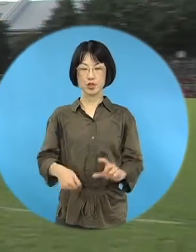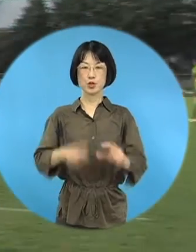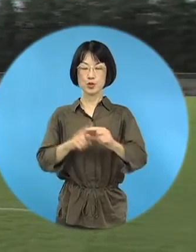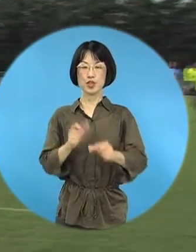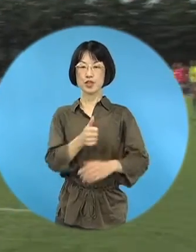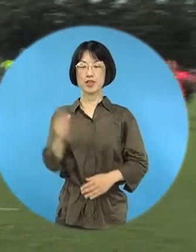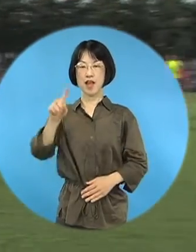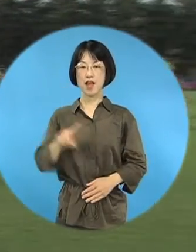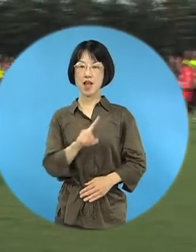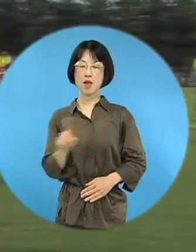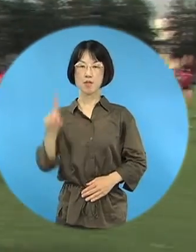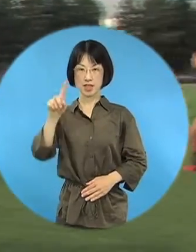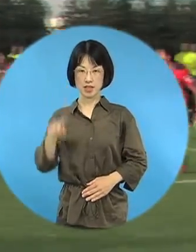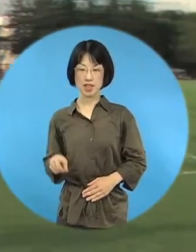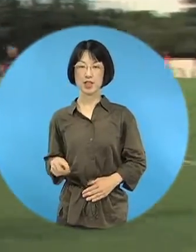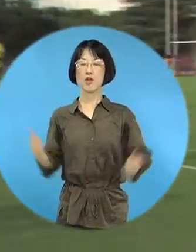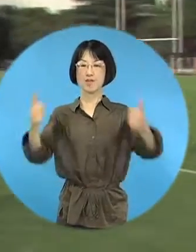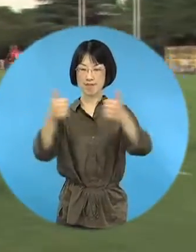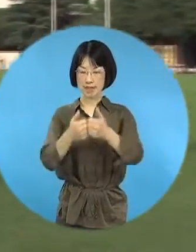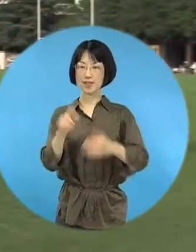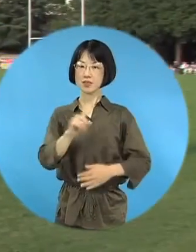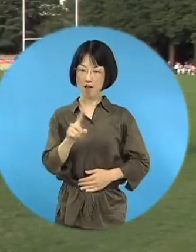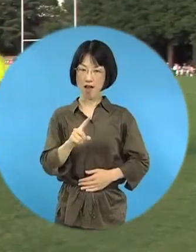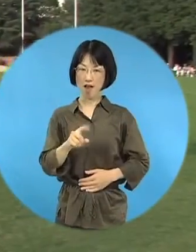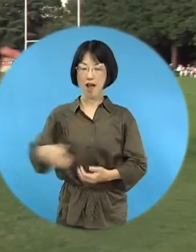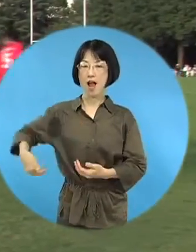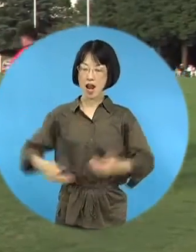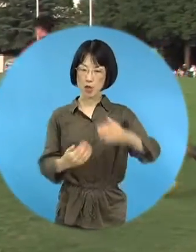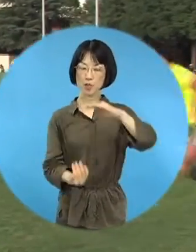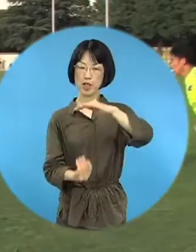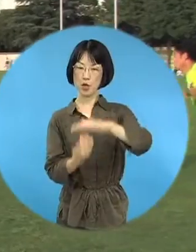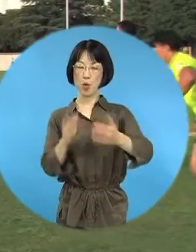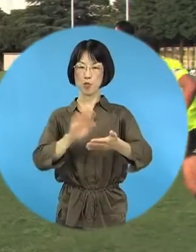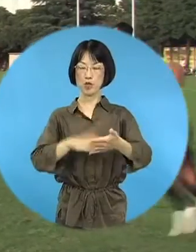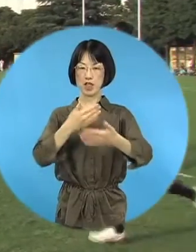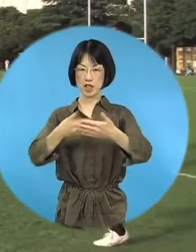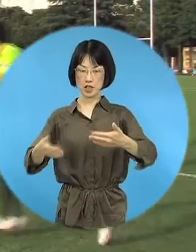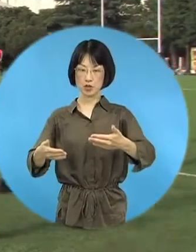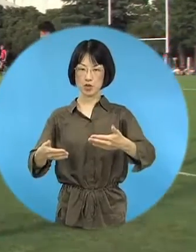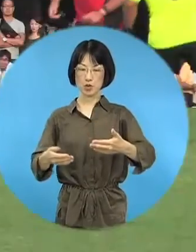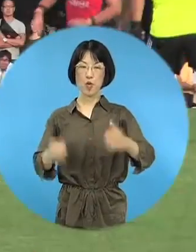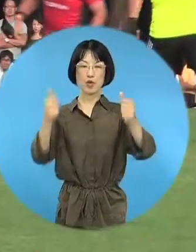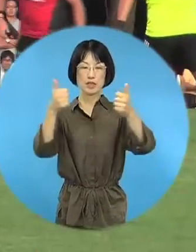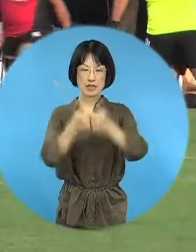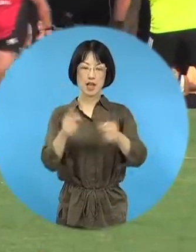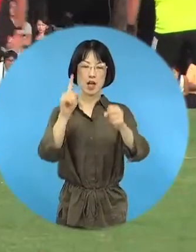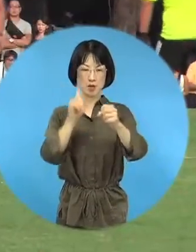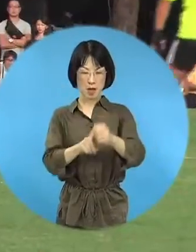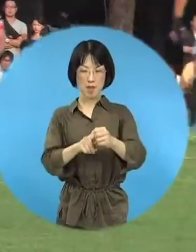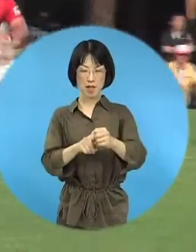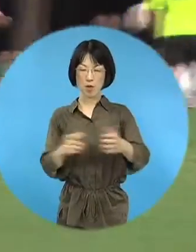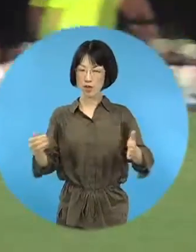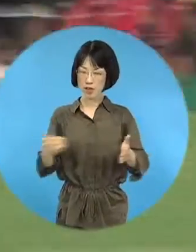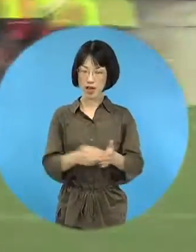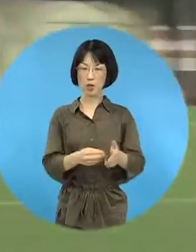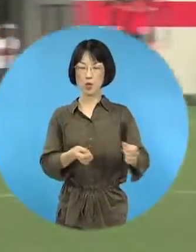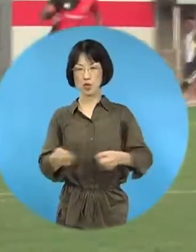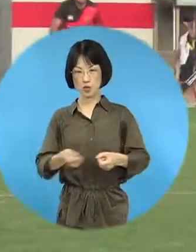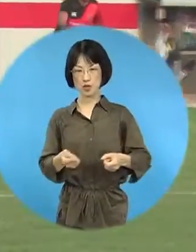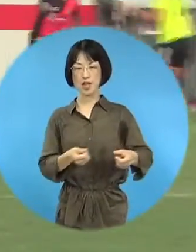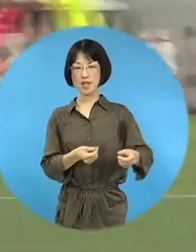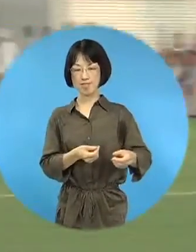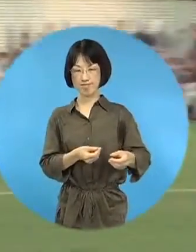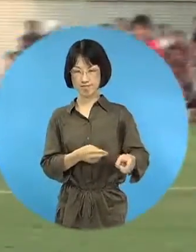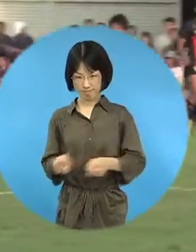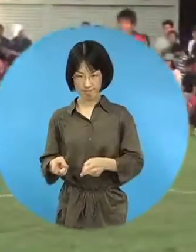府中ダービープレシーズンマッチはラグビートップリーグの開幕に向けた最終調整という位置づけで、今シ